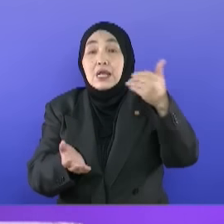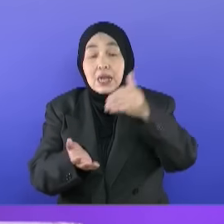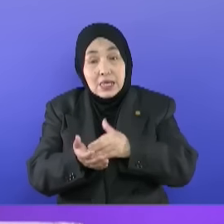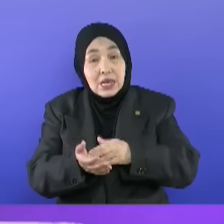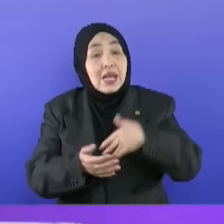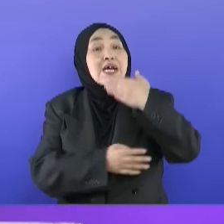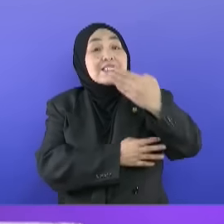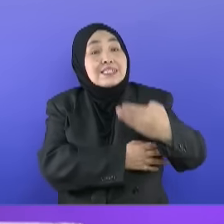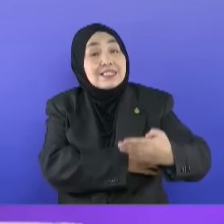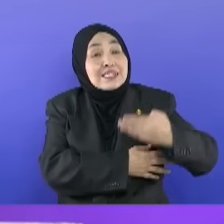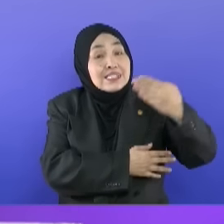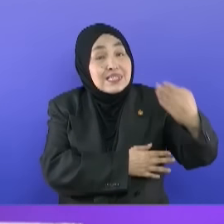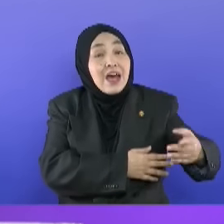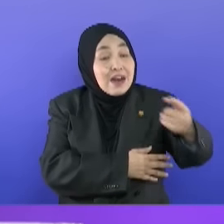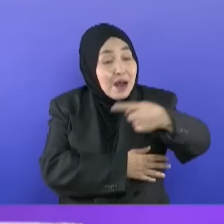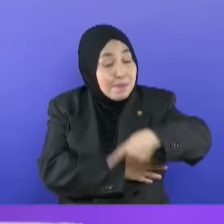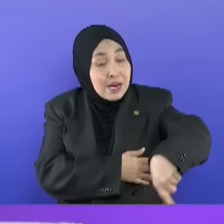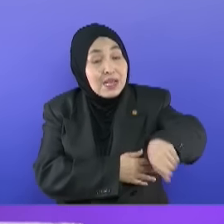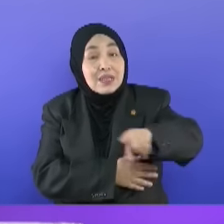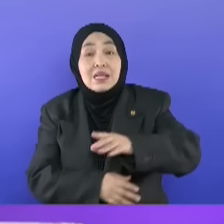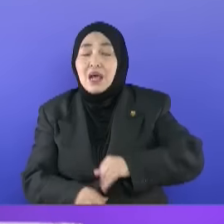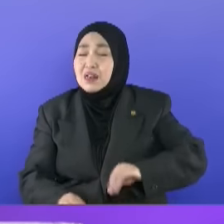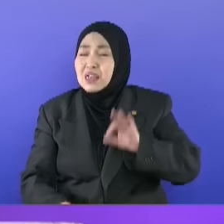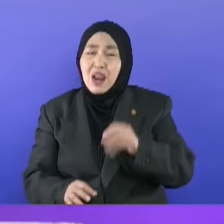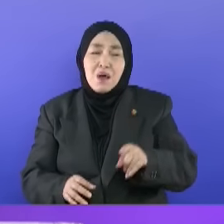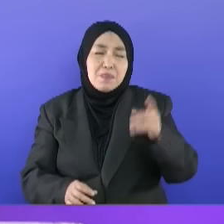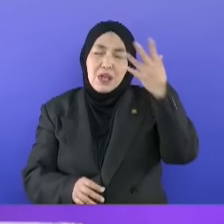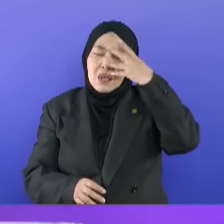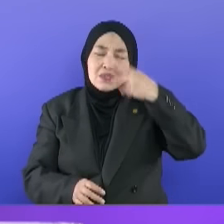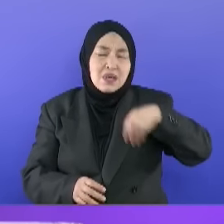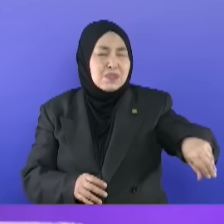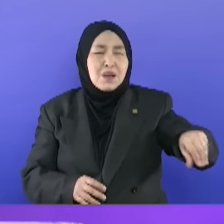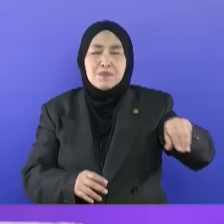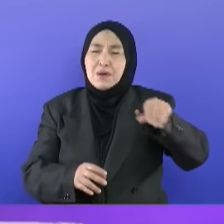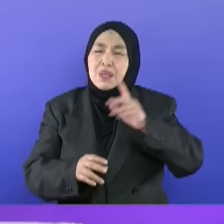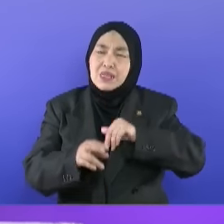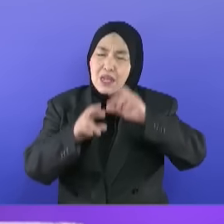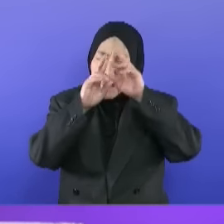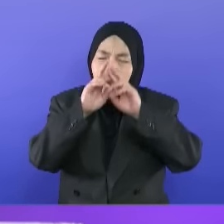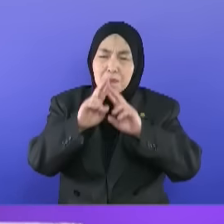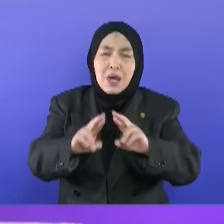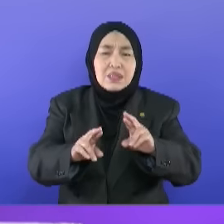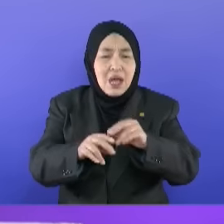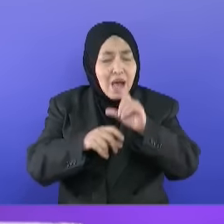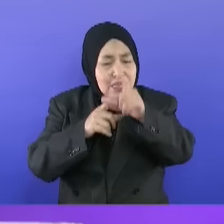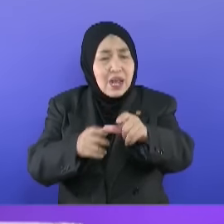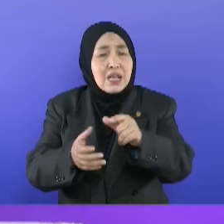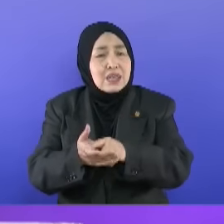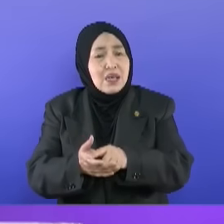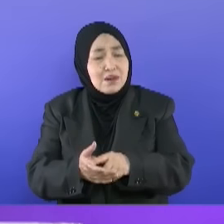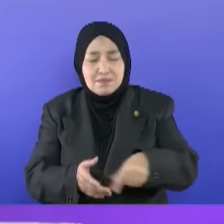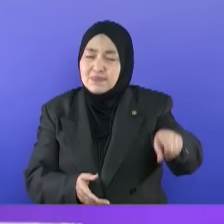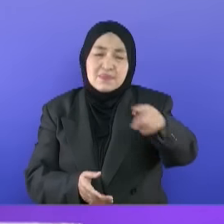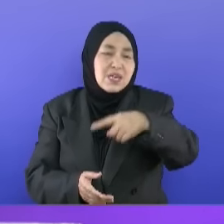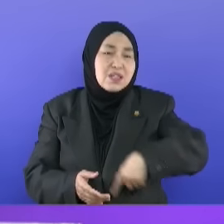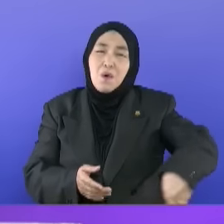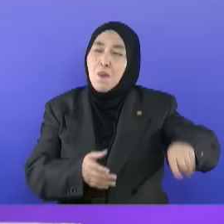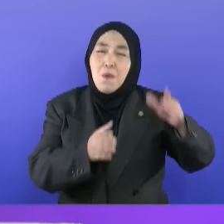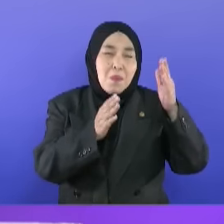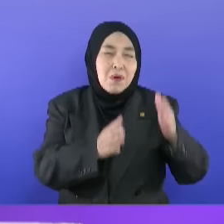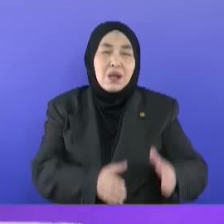mereka dan kalau mereka tidak menghargai kepada nikmat ini, tak hargai hadiah ini, mereka ini adalah orang